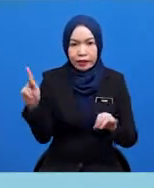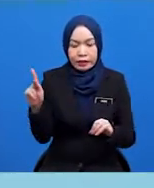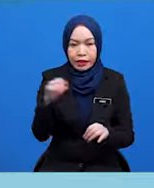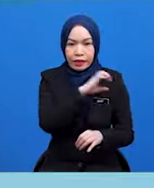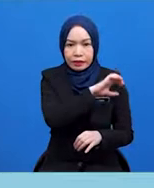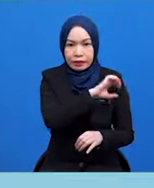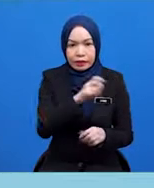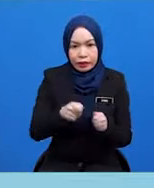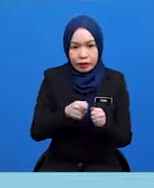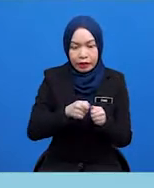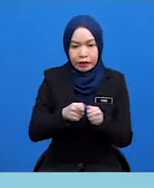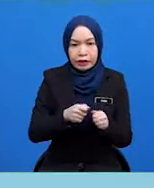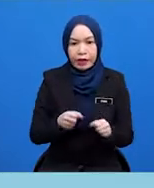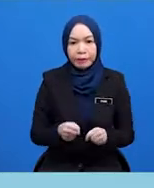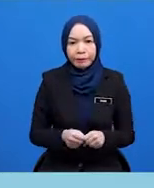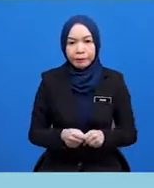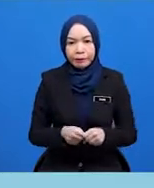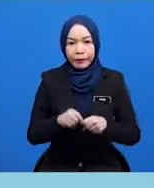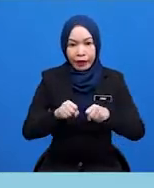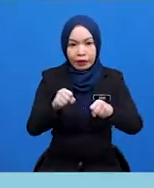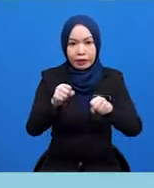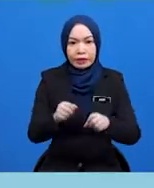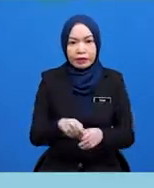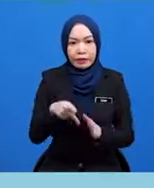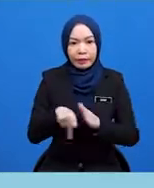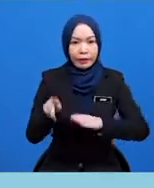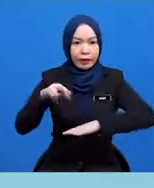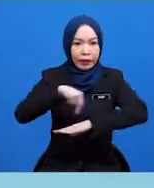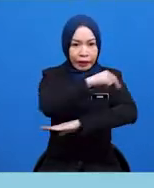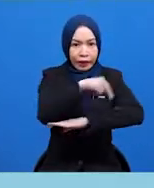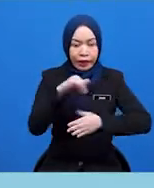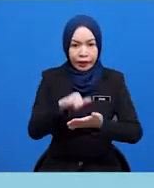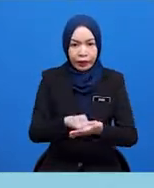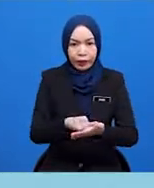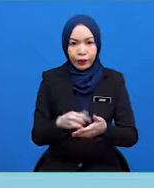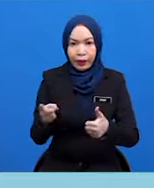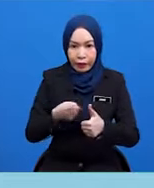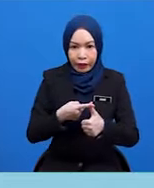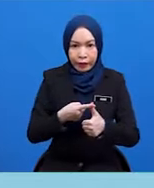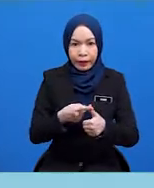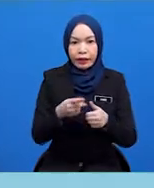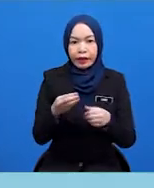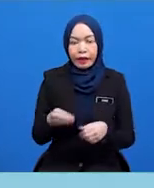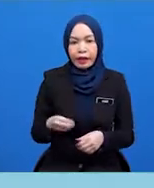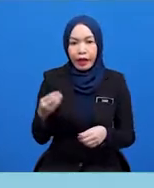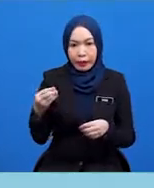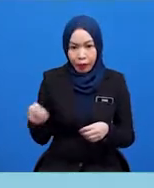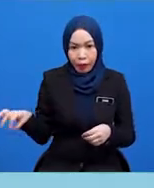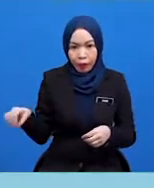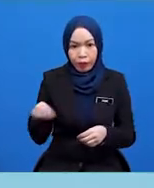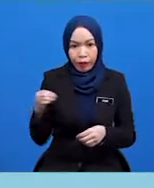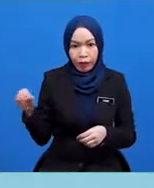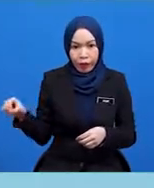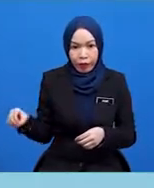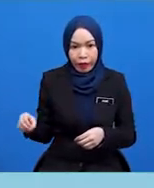ciri-ciri setiap sistem pertanian tersebut. Ciri pertama ialah taburan. Pertanian